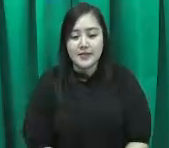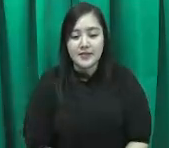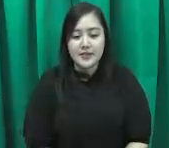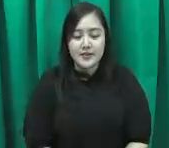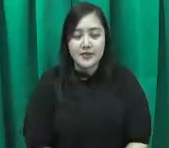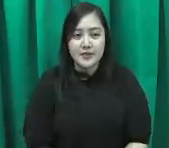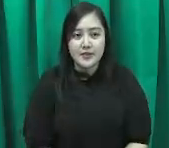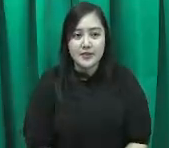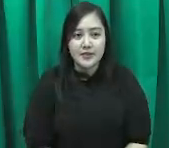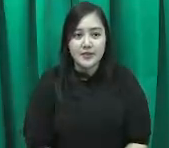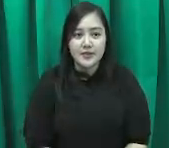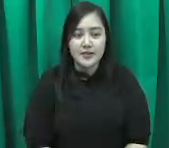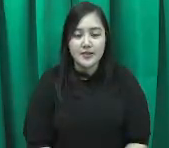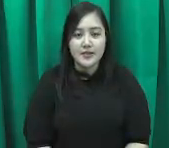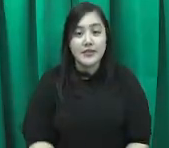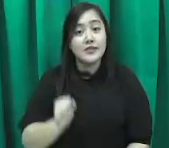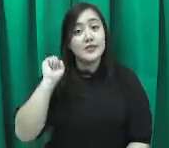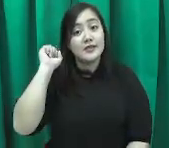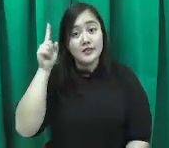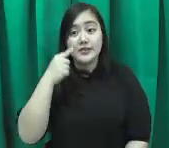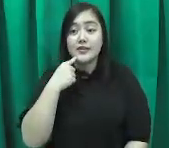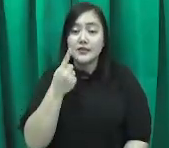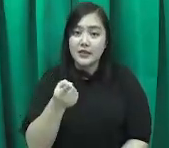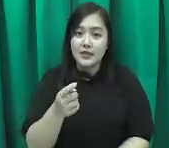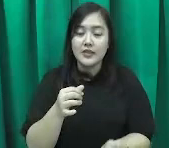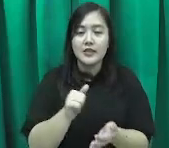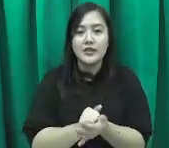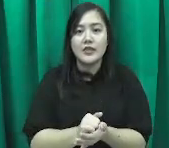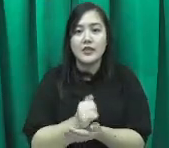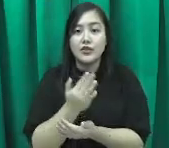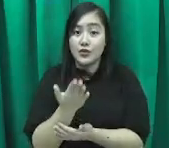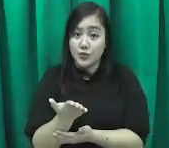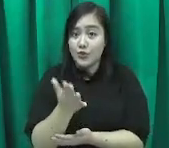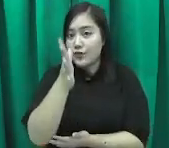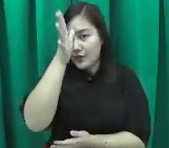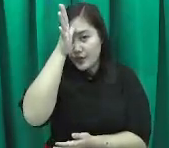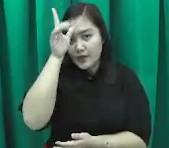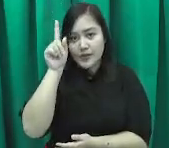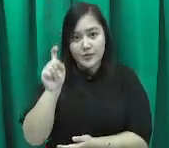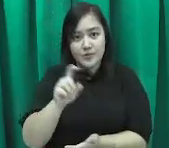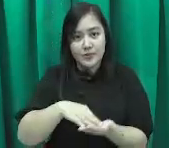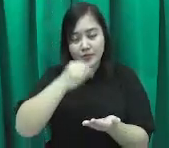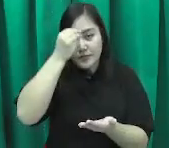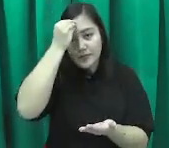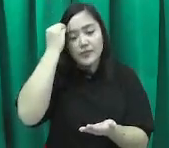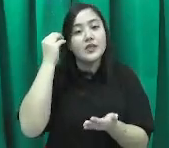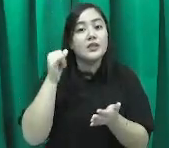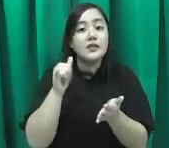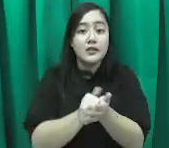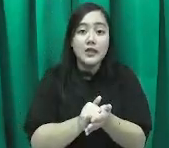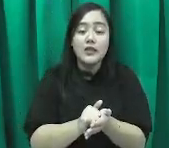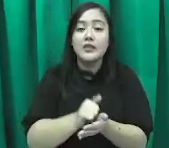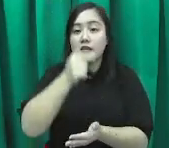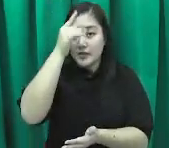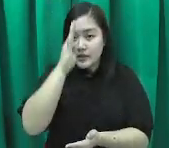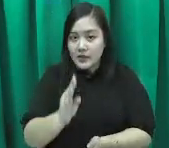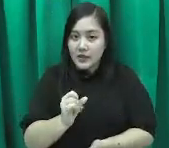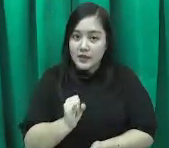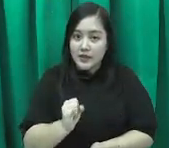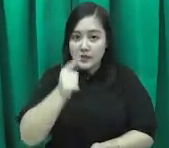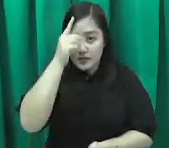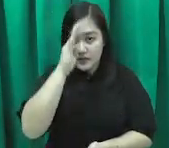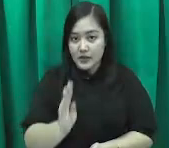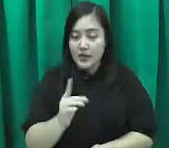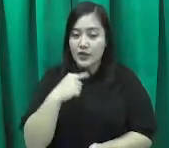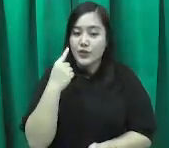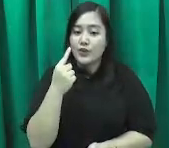kasi rin, matutunan din natin, especially yung mga fathers, na our God is a God of second chances. Yes. Kasi minsan,